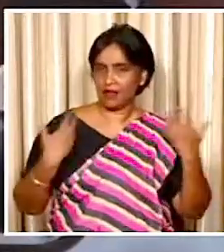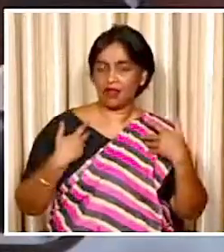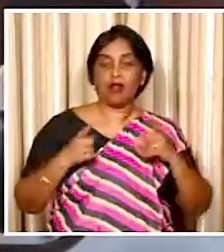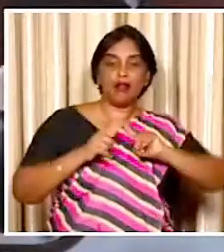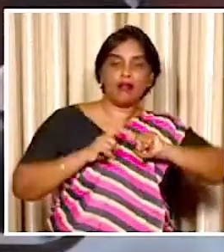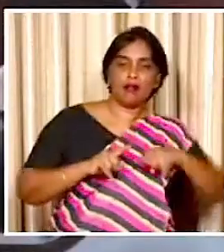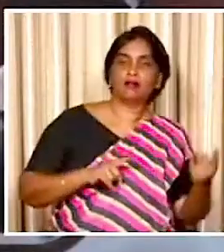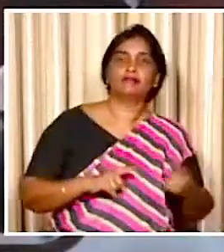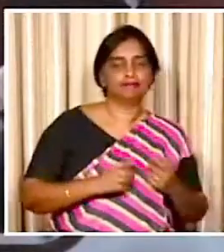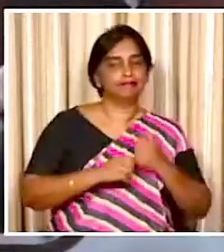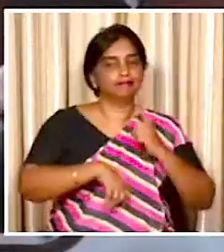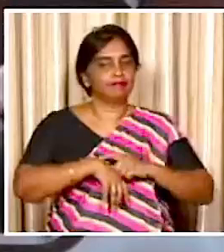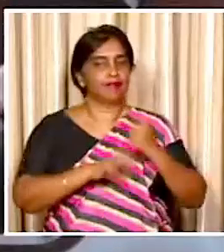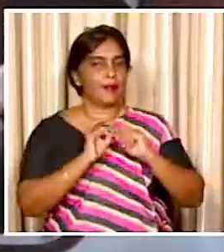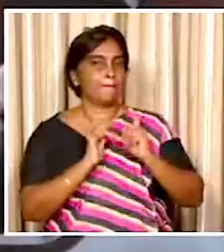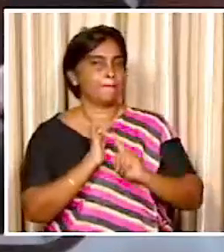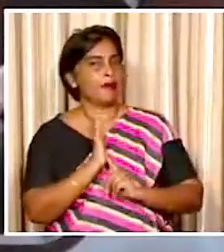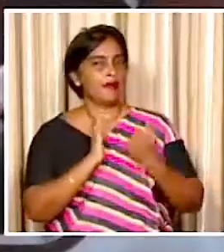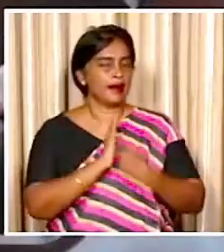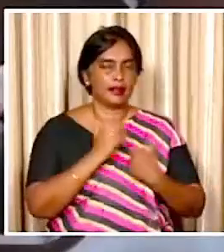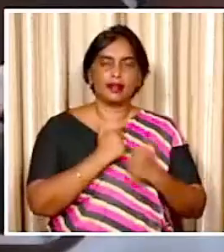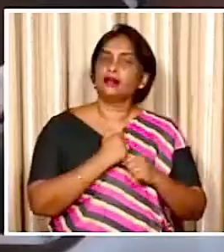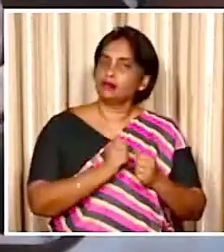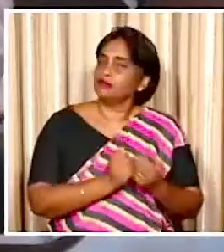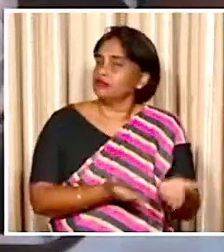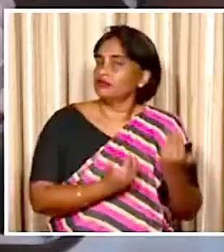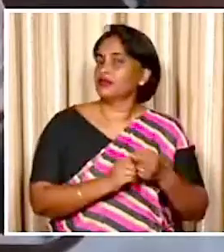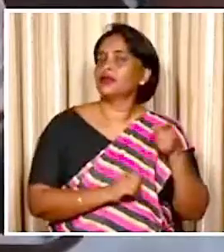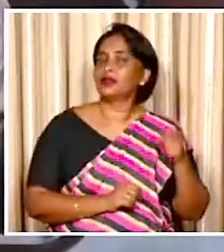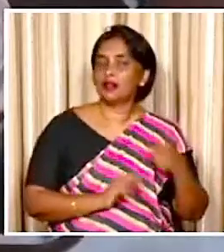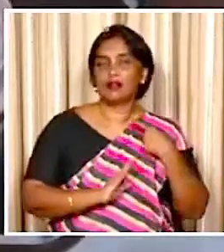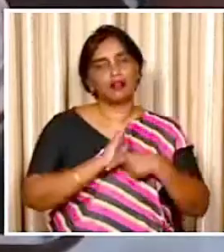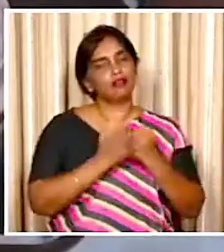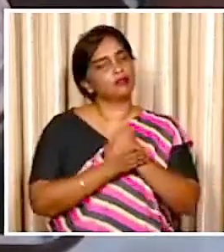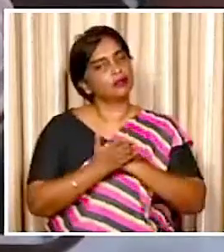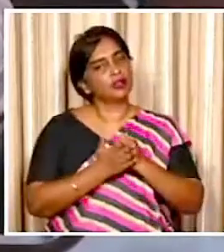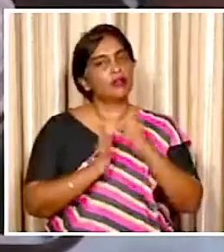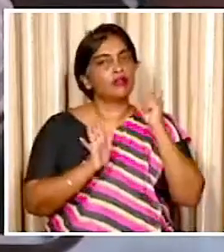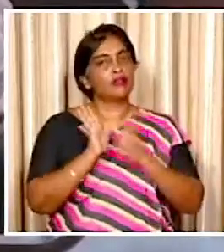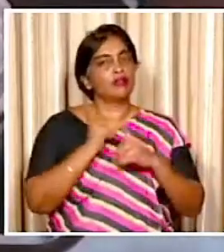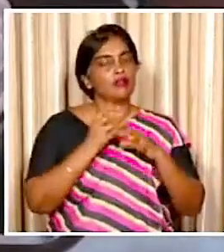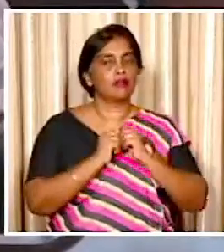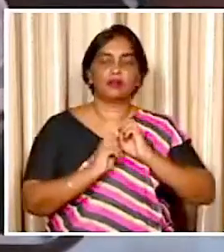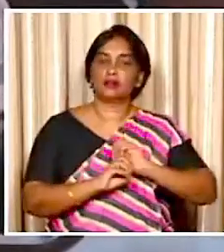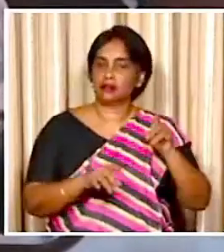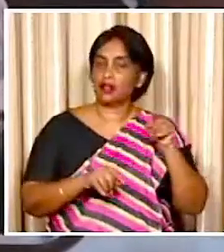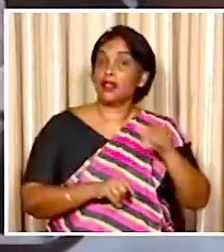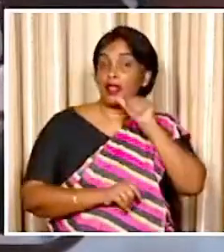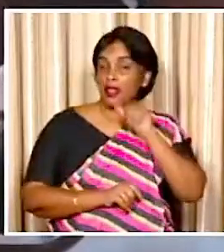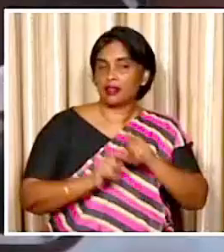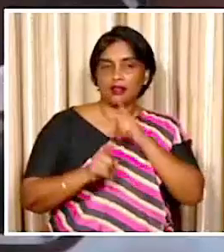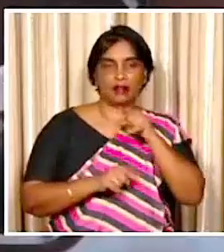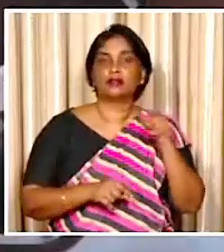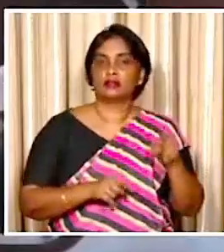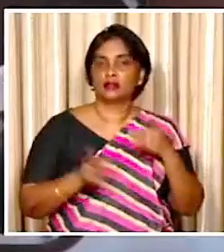පැත්තෙන් ඒකට ඉඩ අනපනත් හදලා, නීති හදලා දැන් ඉඩ දීලා තියෙනවා ලංකාව පුරාම කැසිනෝ ශාලා දාන්න. මේක තමයි ඇත්ත කතාව.